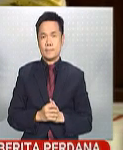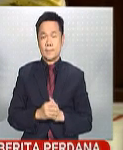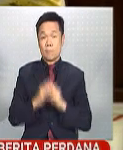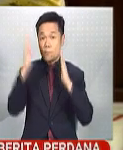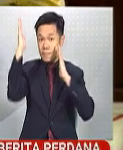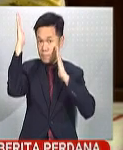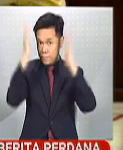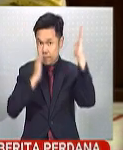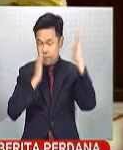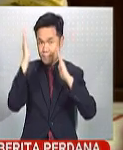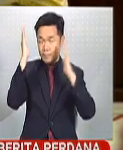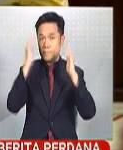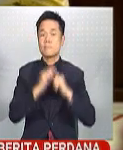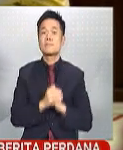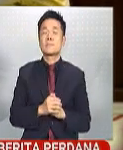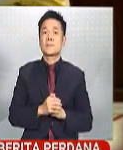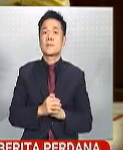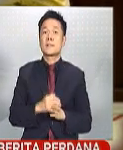menumpahkan taat setia yang sebenar kepada Malaysia